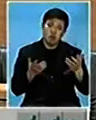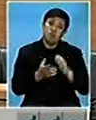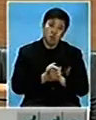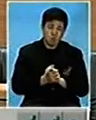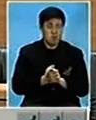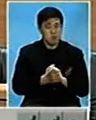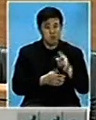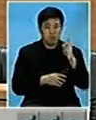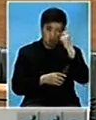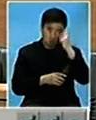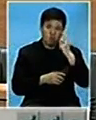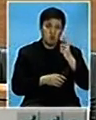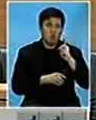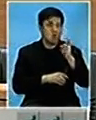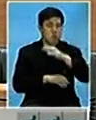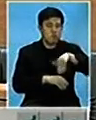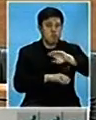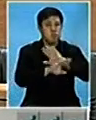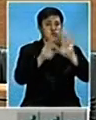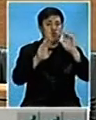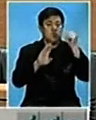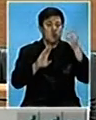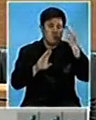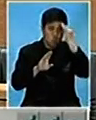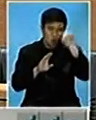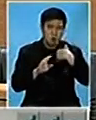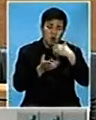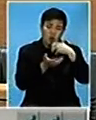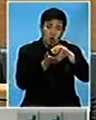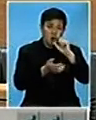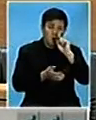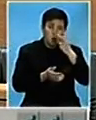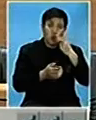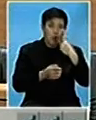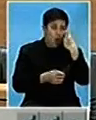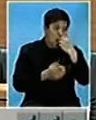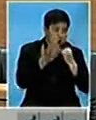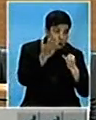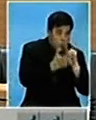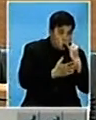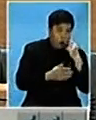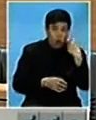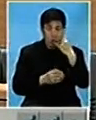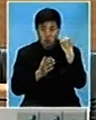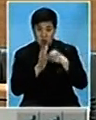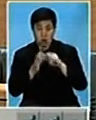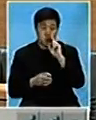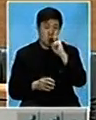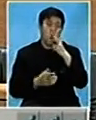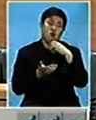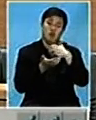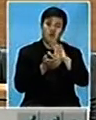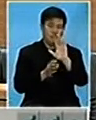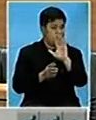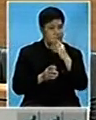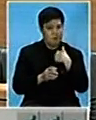ครับผมขออนุญาตย้ำผมไม่ได้บอกว่าใครถูกหรือใครผิดแต่สำคัญม